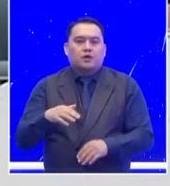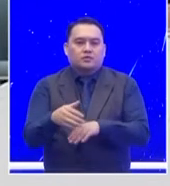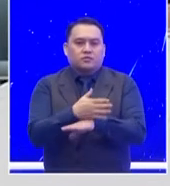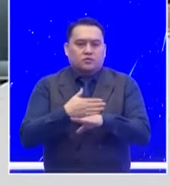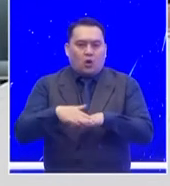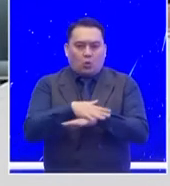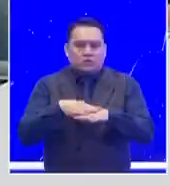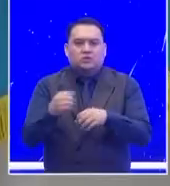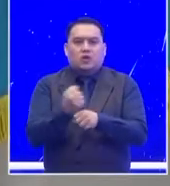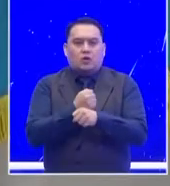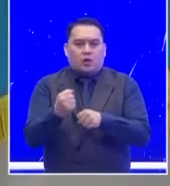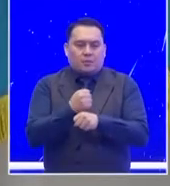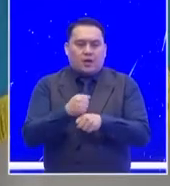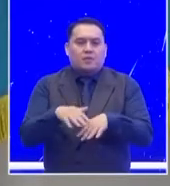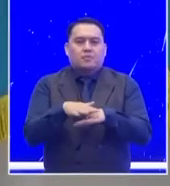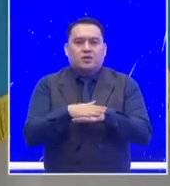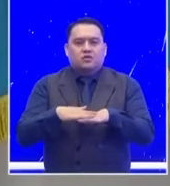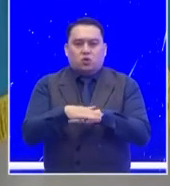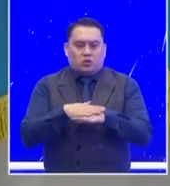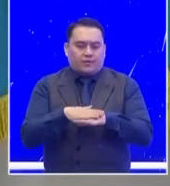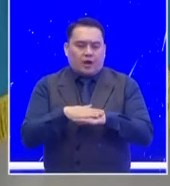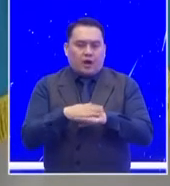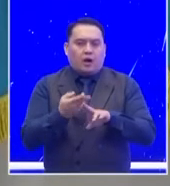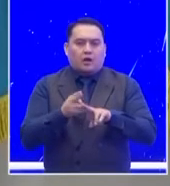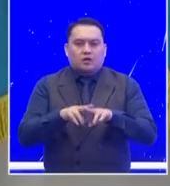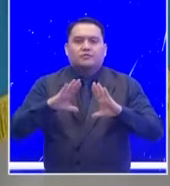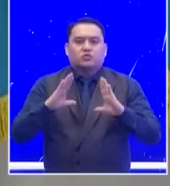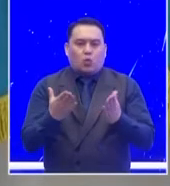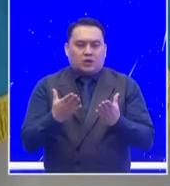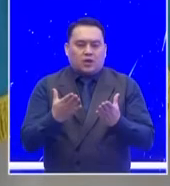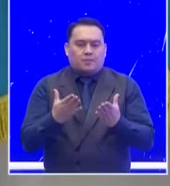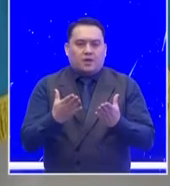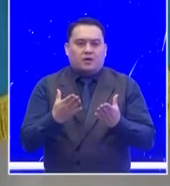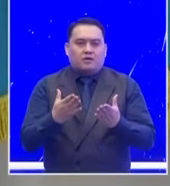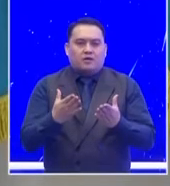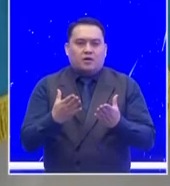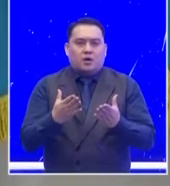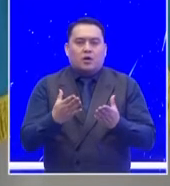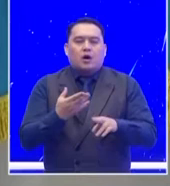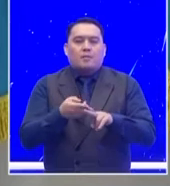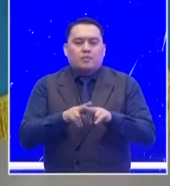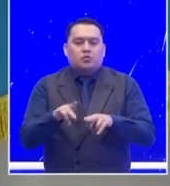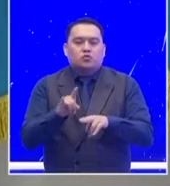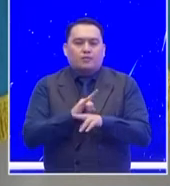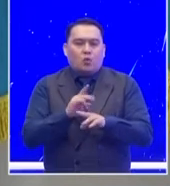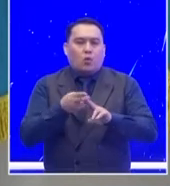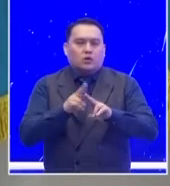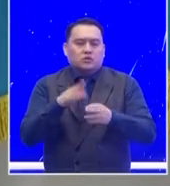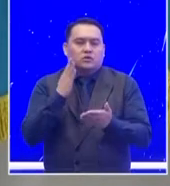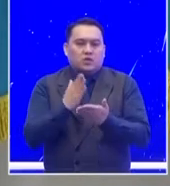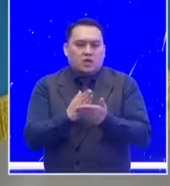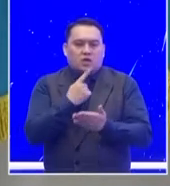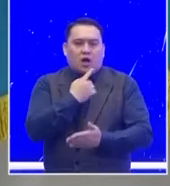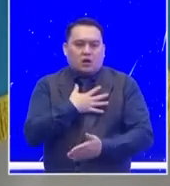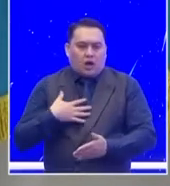стычки, драки между местными жителями. Этой ситуацией воспользовались провокаторы. К сожалению, есть погибшие и